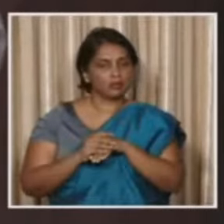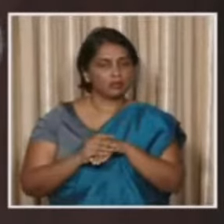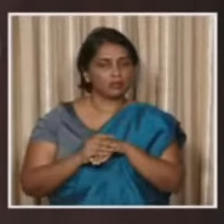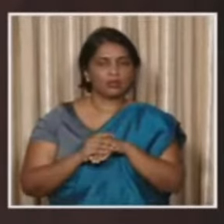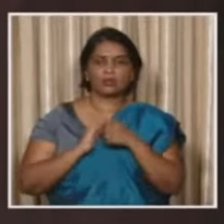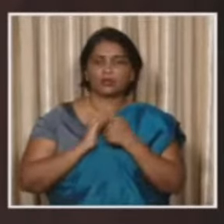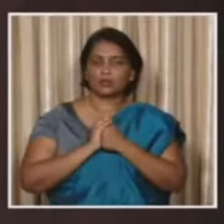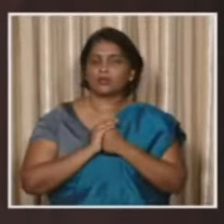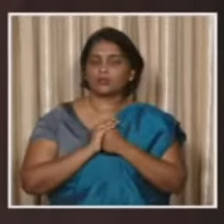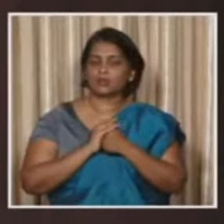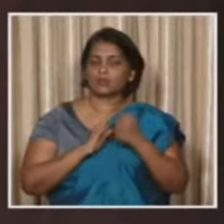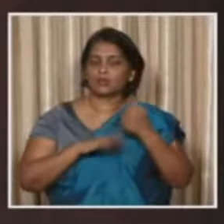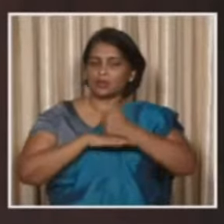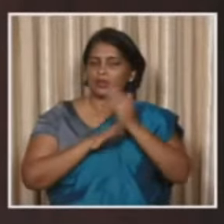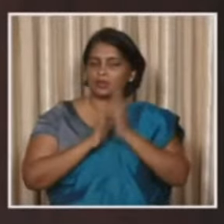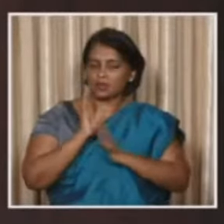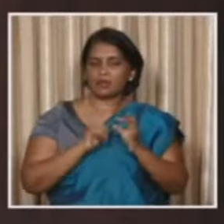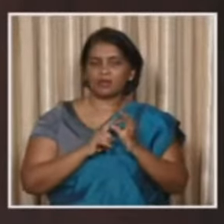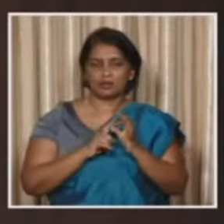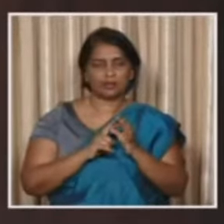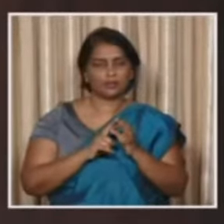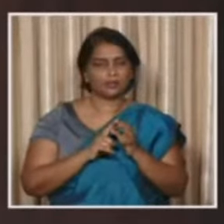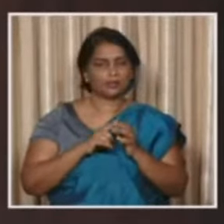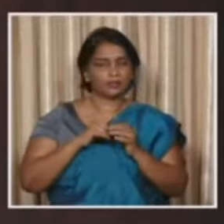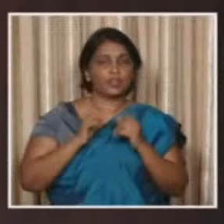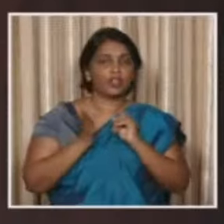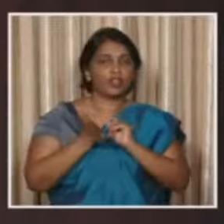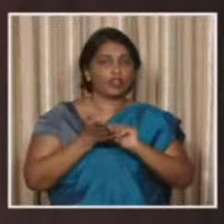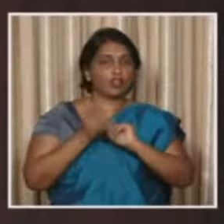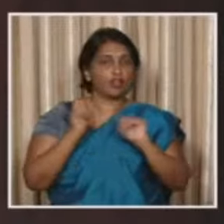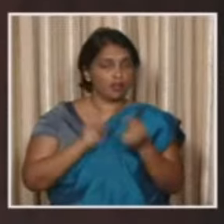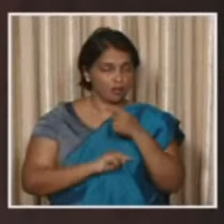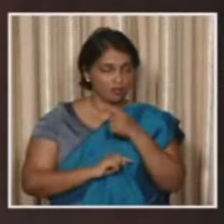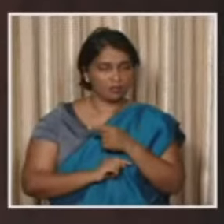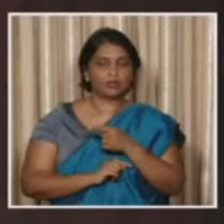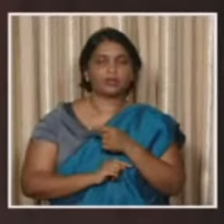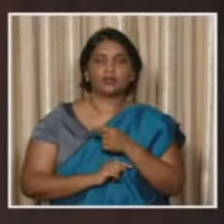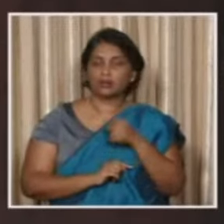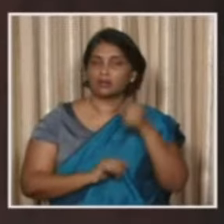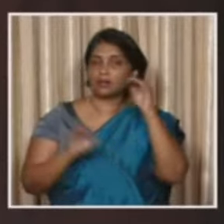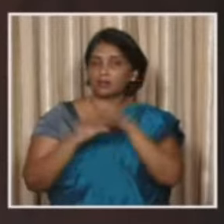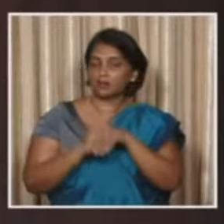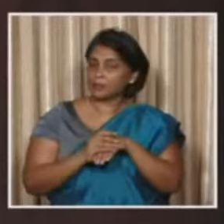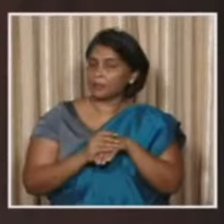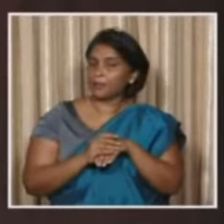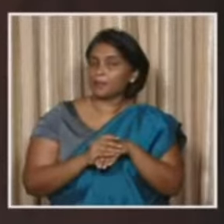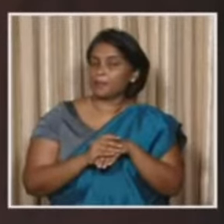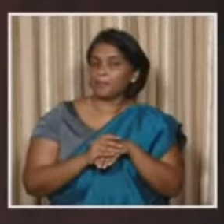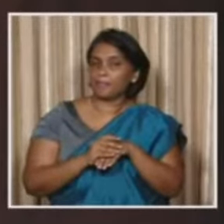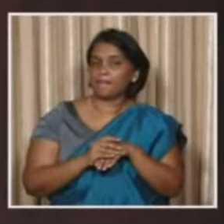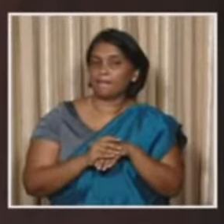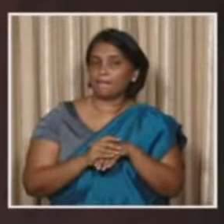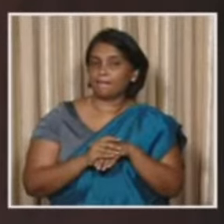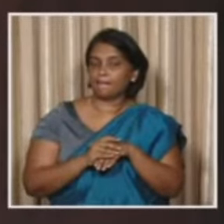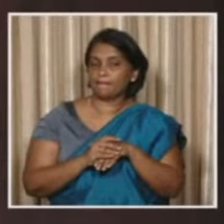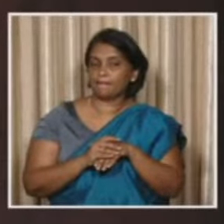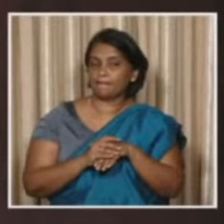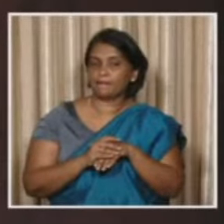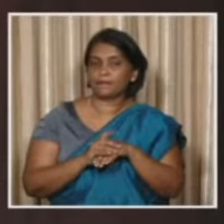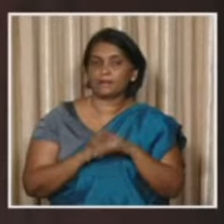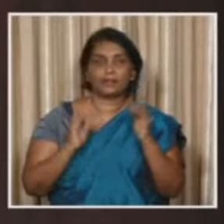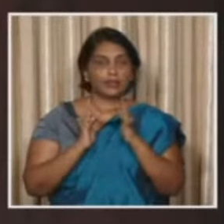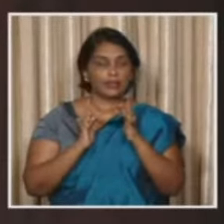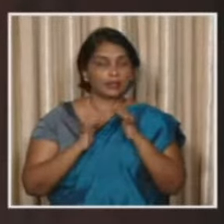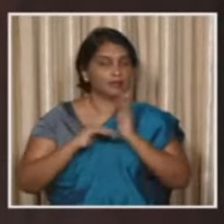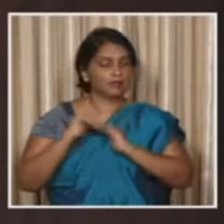කරු මුලාසන මන්ත්‍රීතුමනි දැන් NL ජාතික ලොතරැයි මණ්ඩලේ ඒකට ගිහිල්ලා දැන් ඒගොල්ලන්ගේ ඔන්ලයින් සිස්ටම්